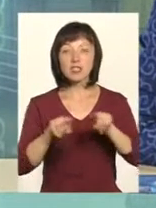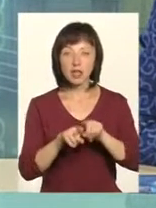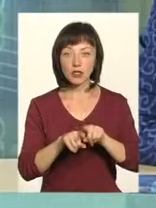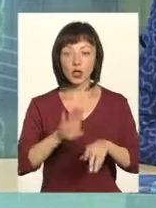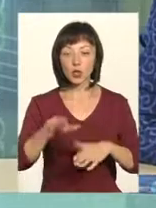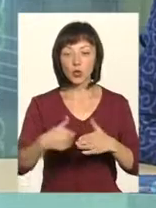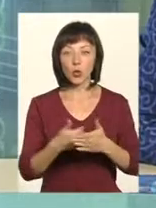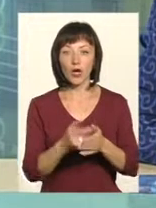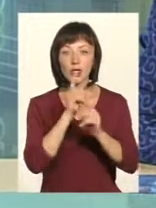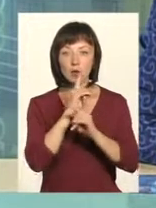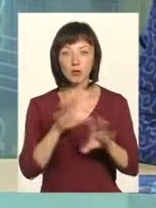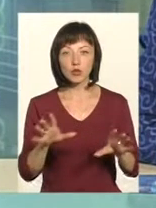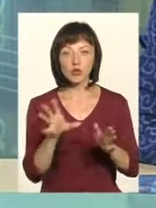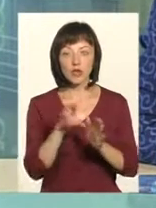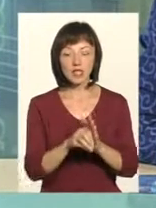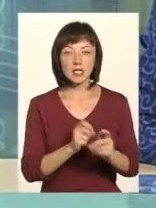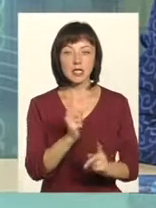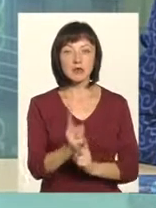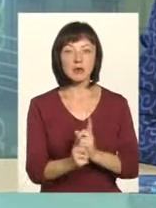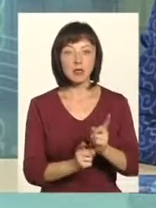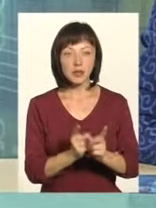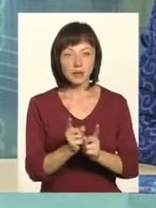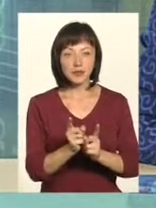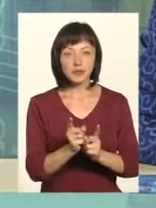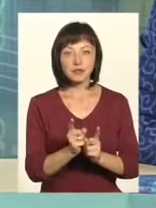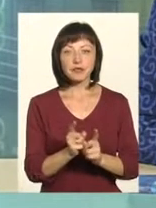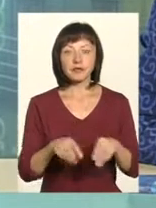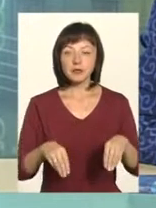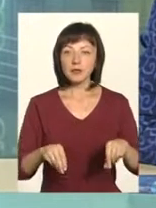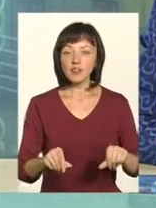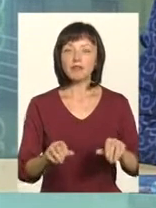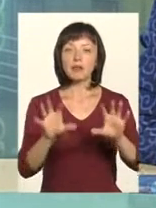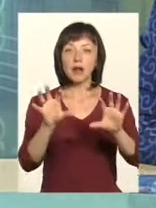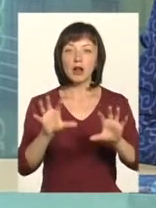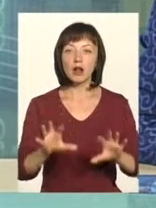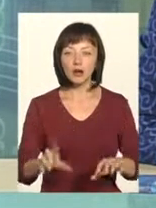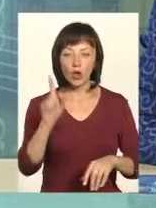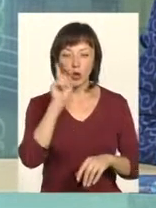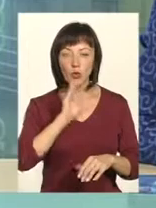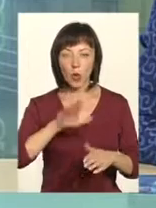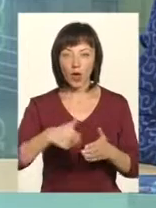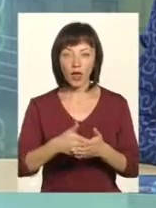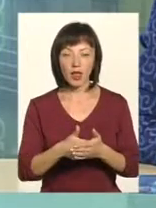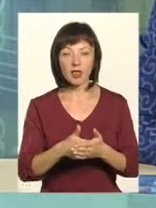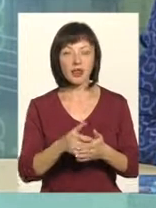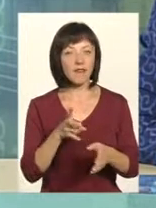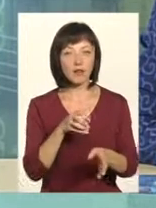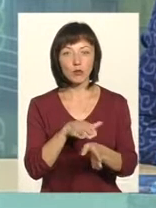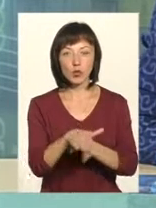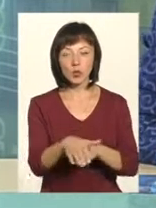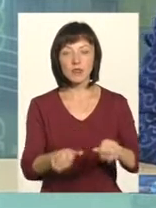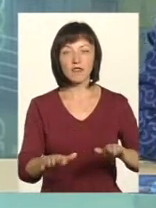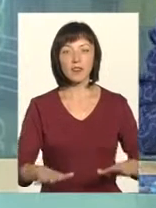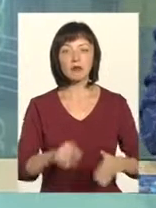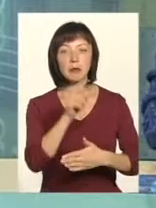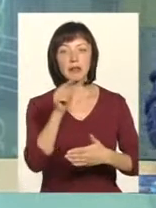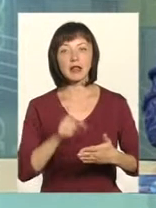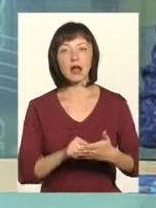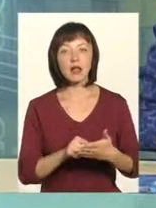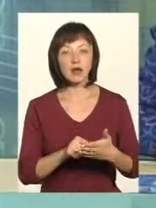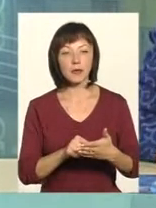доки не будуть внесені зміни в земельний кодекс, доки не відбудуться вирішення питання,